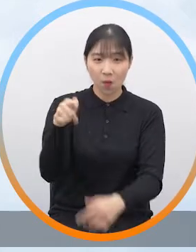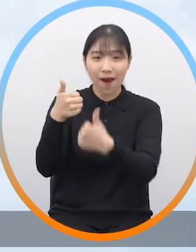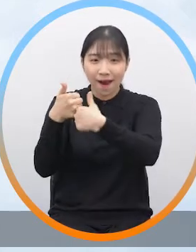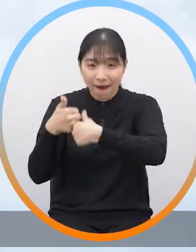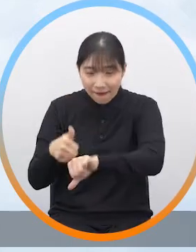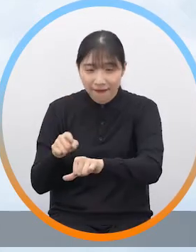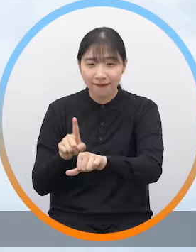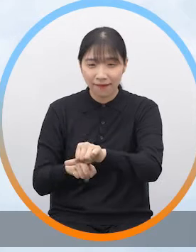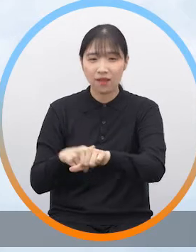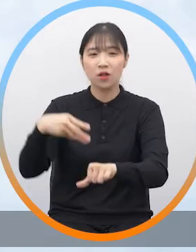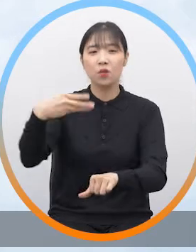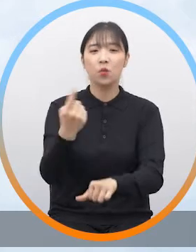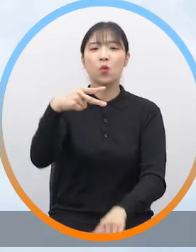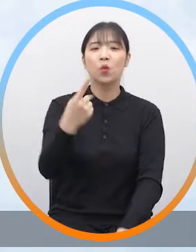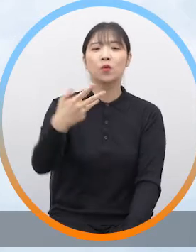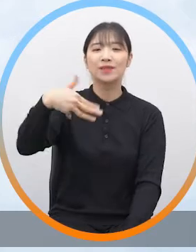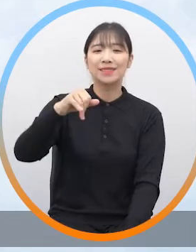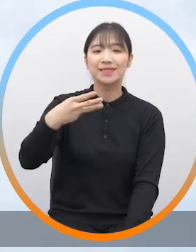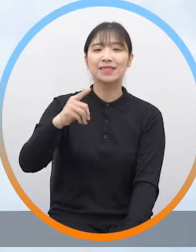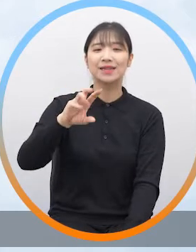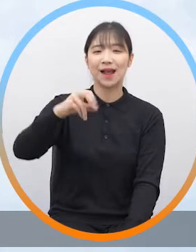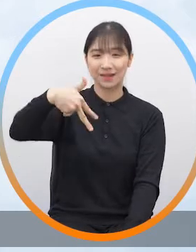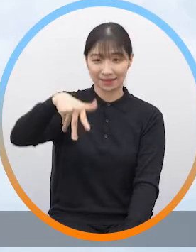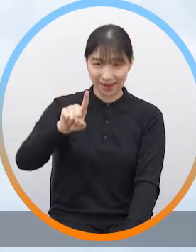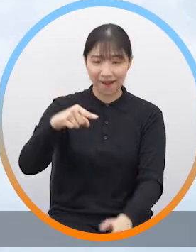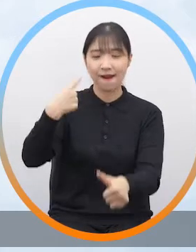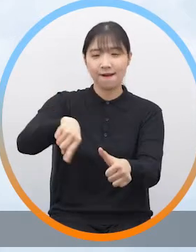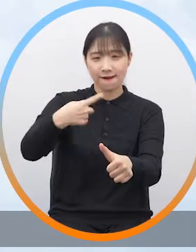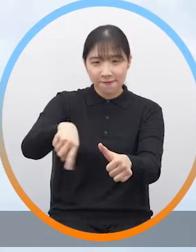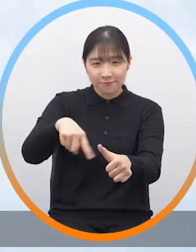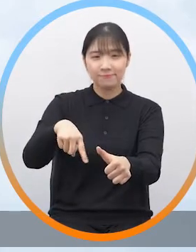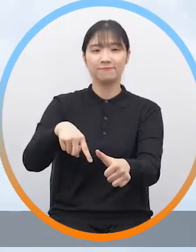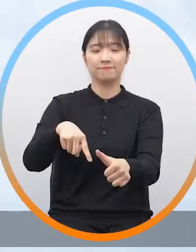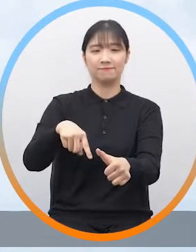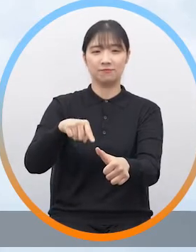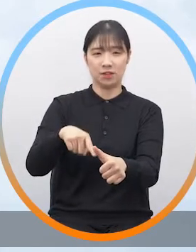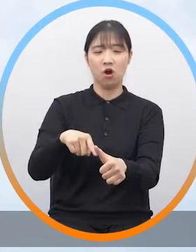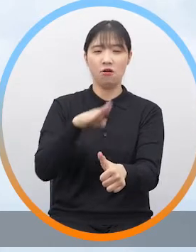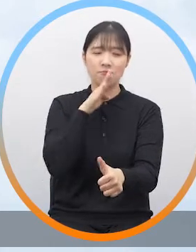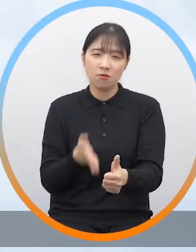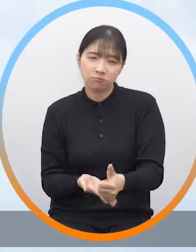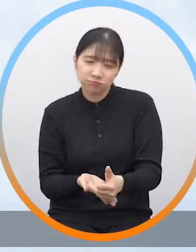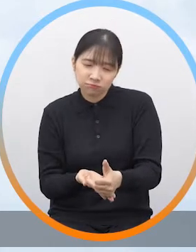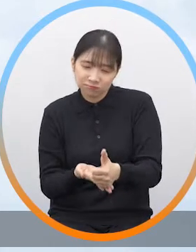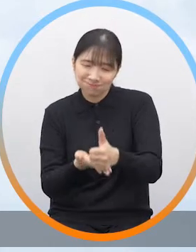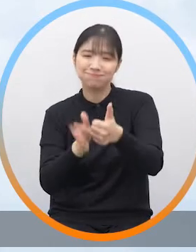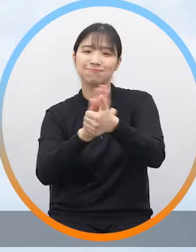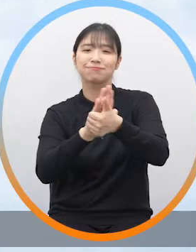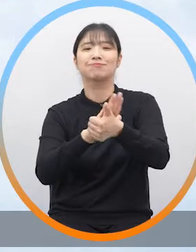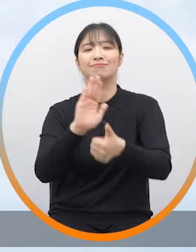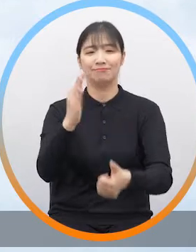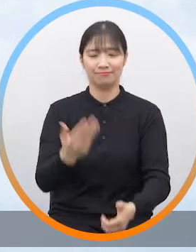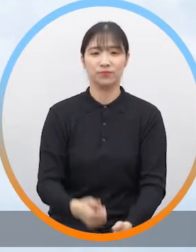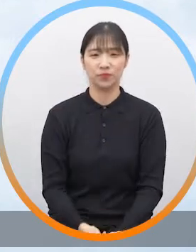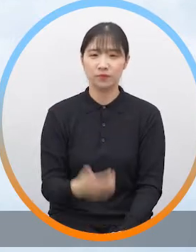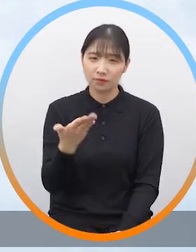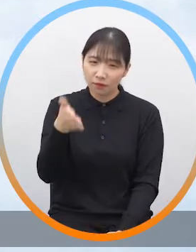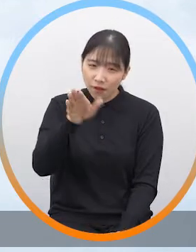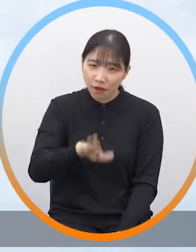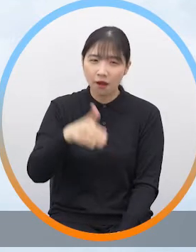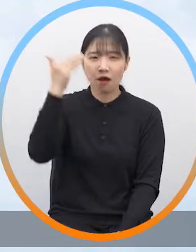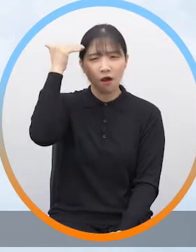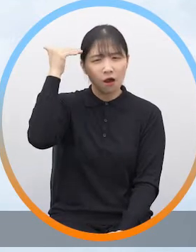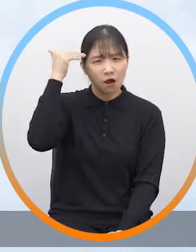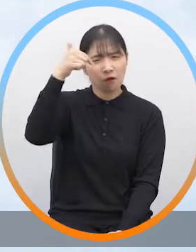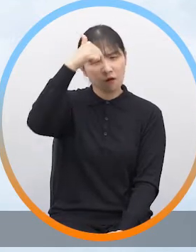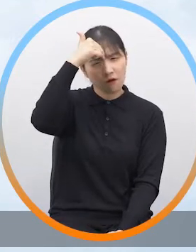토도칠황자의 스승이 되어서 아주 숭앙을 받는 그런 사람이 되었다는 것입니다. 하지만